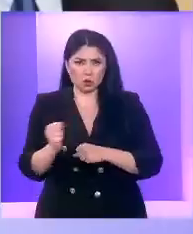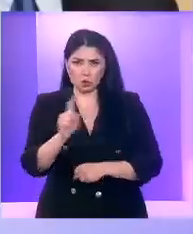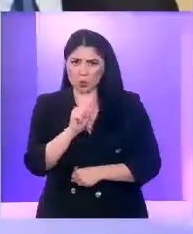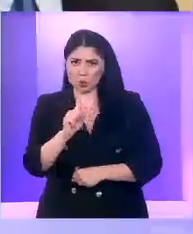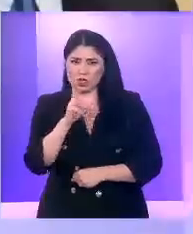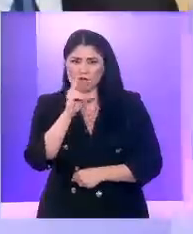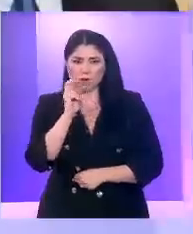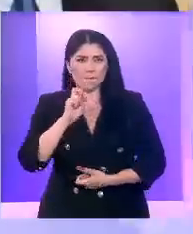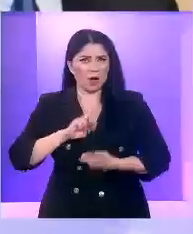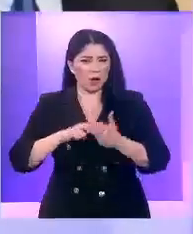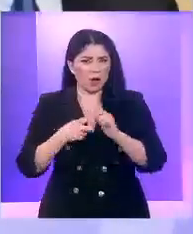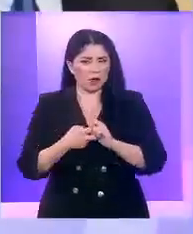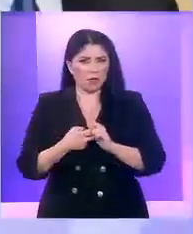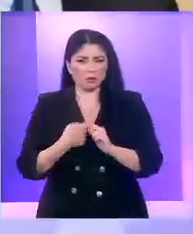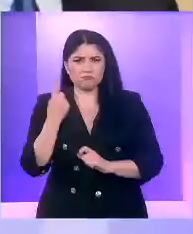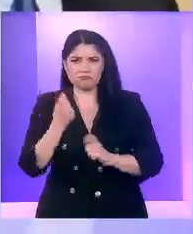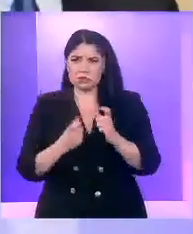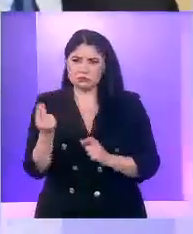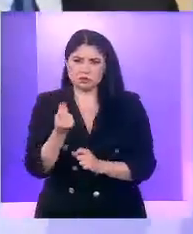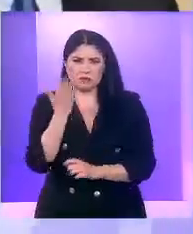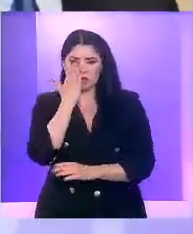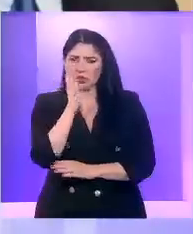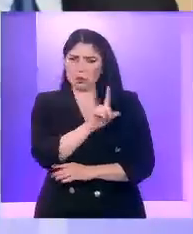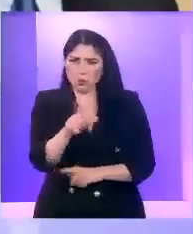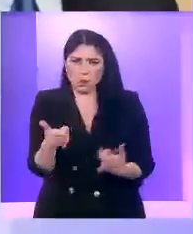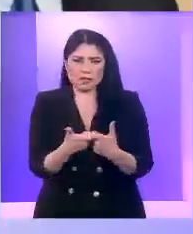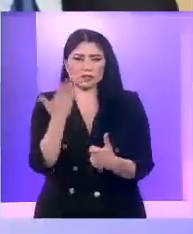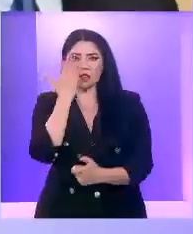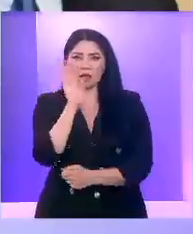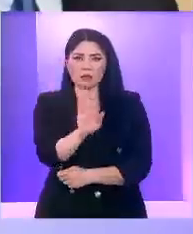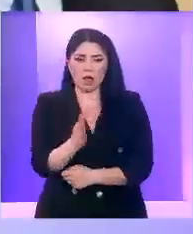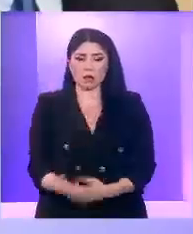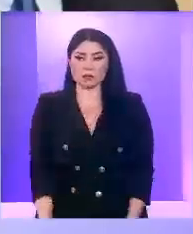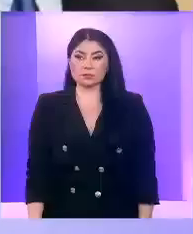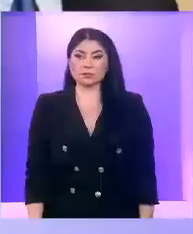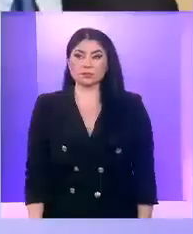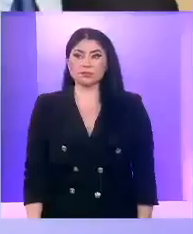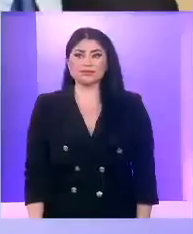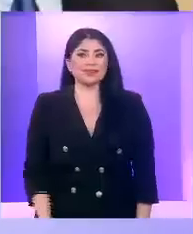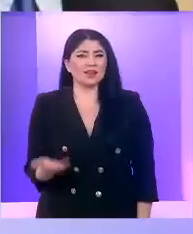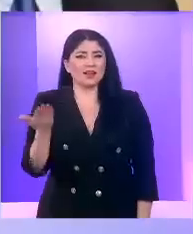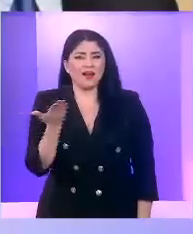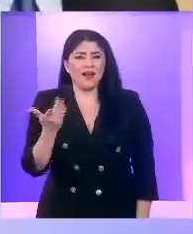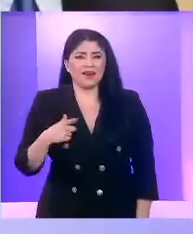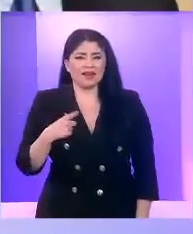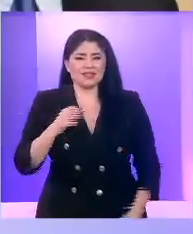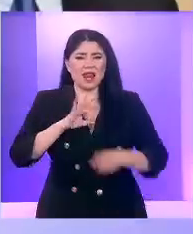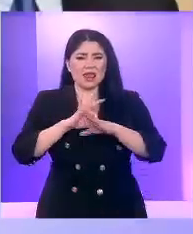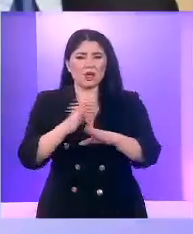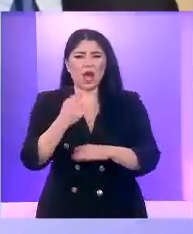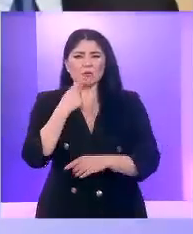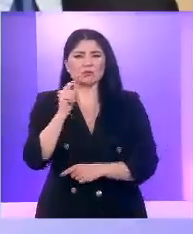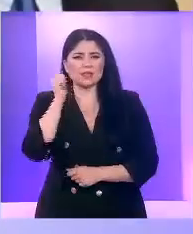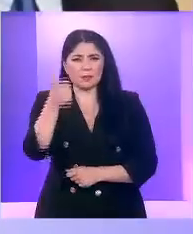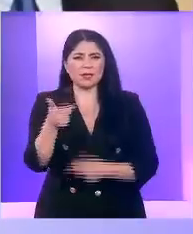pus problema unei trădări. Nu există nicio trădare. Care e liderul care a ieșit și a spus de